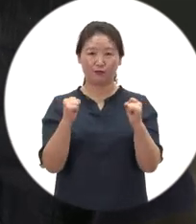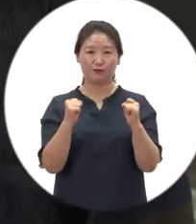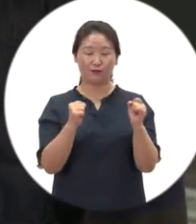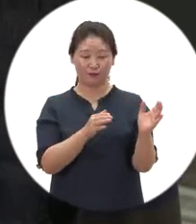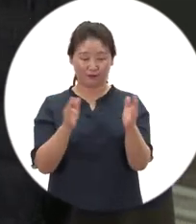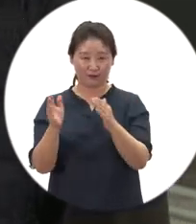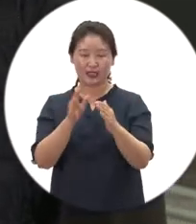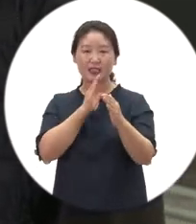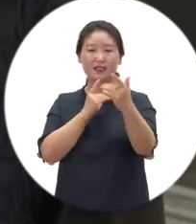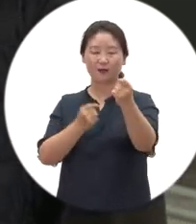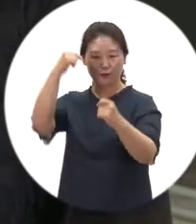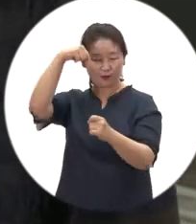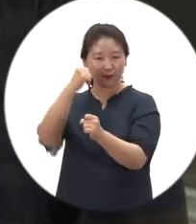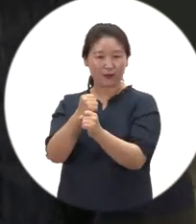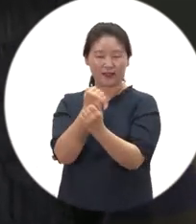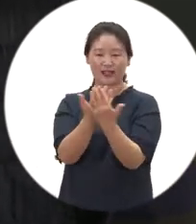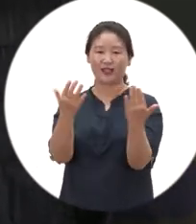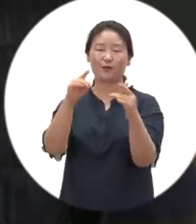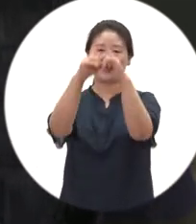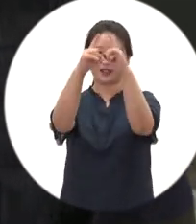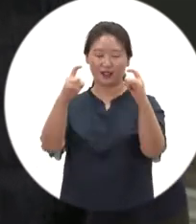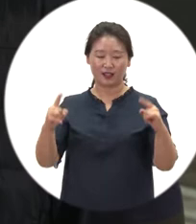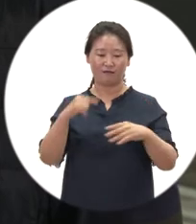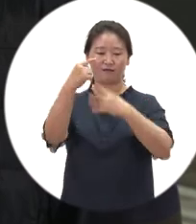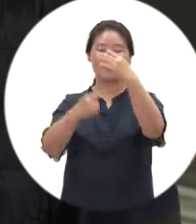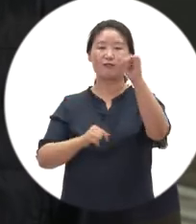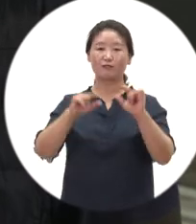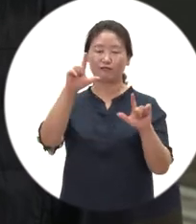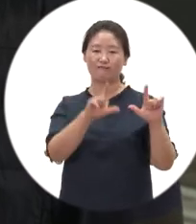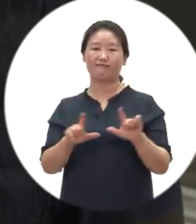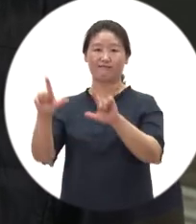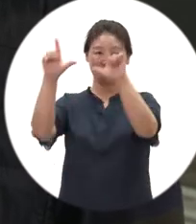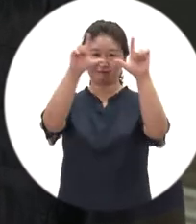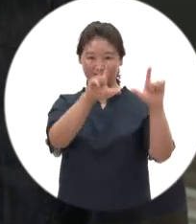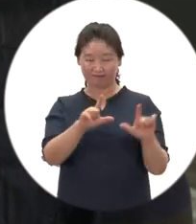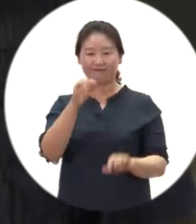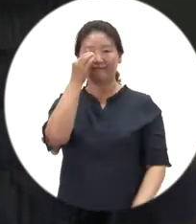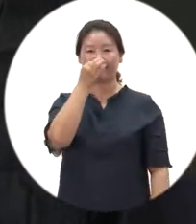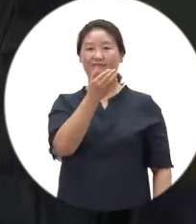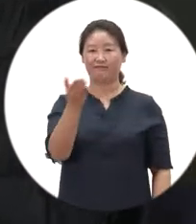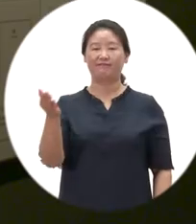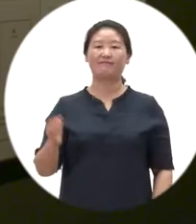그리고 마지막 실감형 전시관인 한옥의 사계절 풍경과 삶이라는 주제로 구성하였습니다.